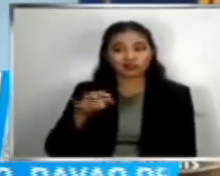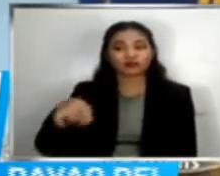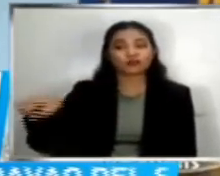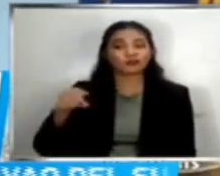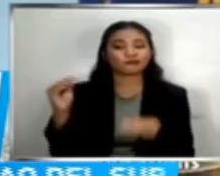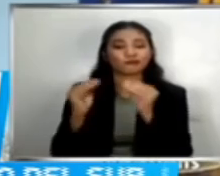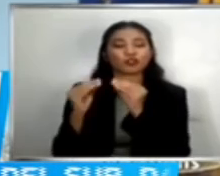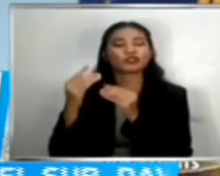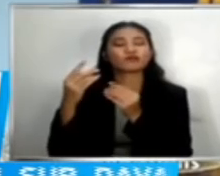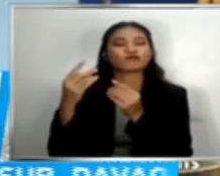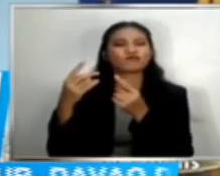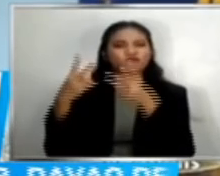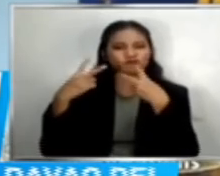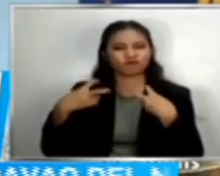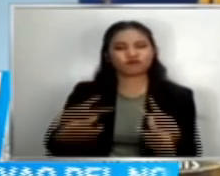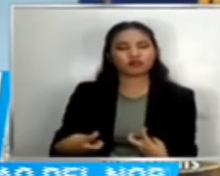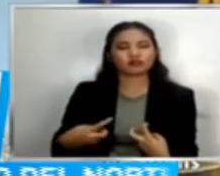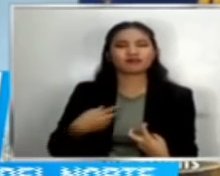yung parang bata.